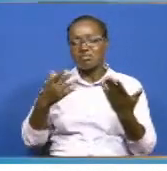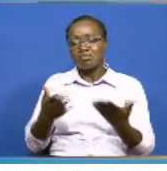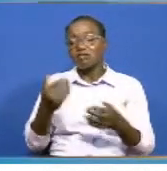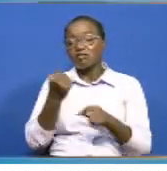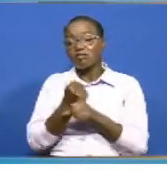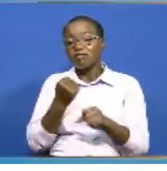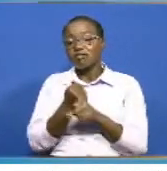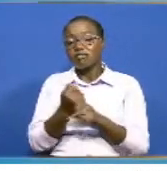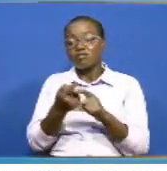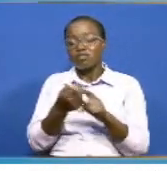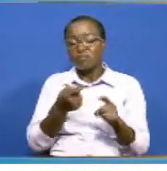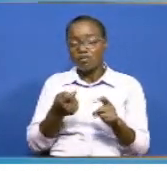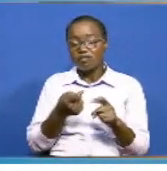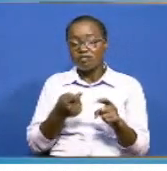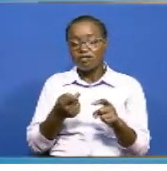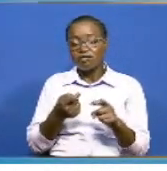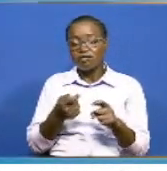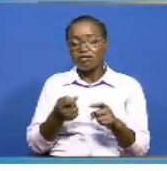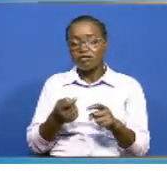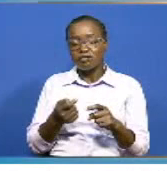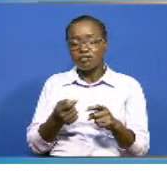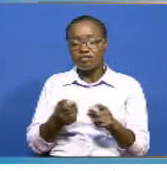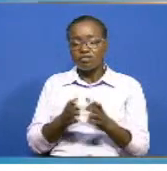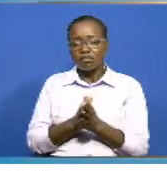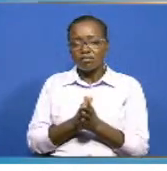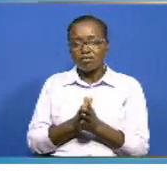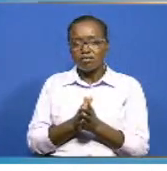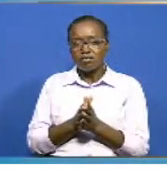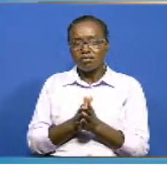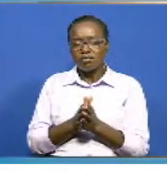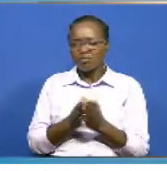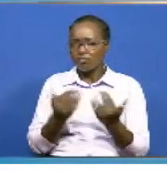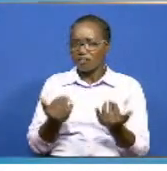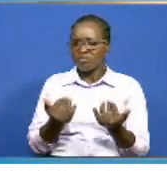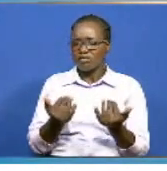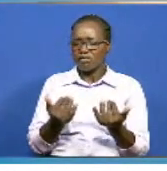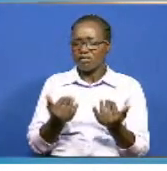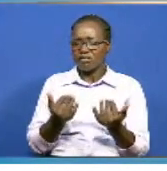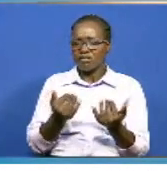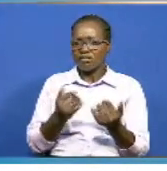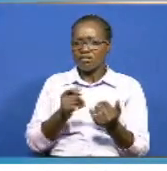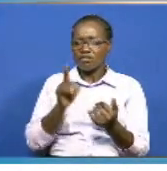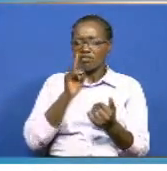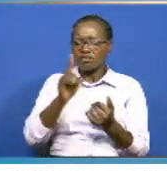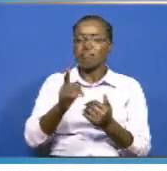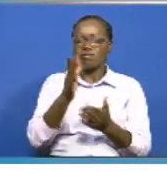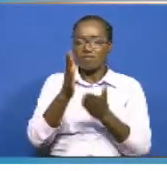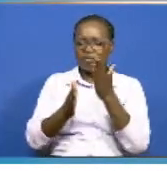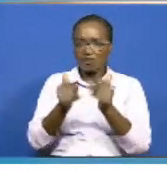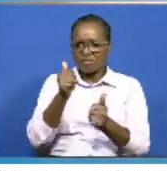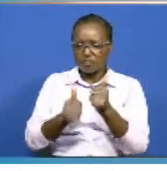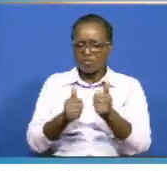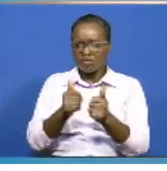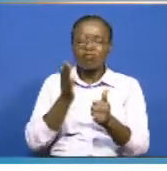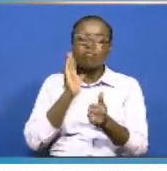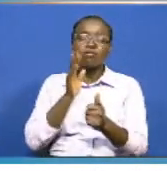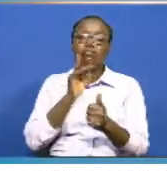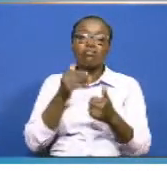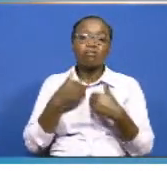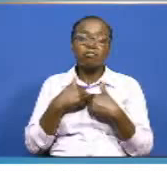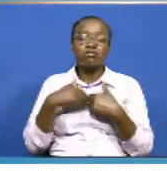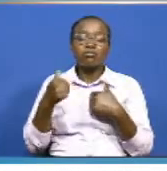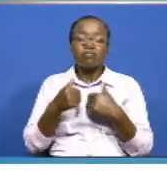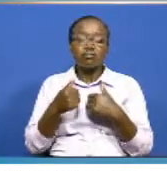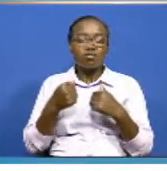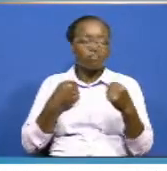wanafanya yametokana na yale mazingira ya pale nyumbani. Je, sasa hivi mwelekeo upi wazazi wanastahili kuchukua? Manake unapata wengine